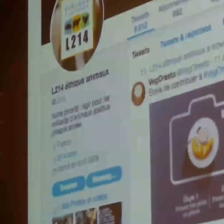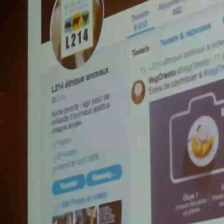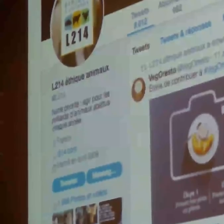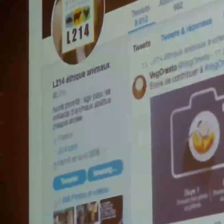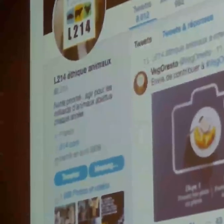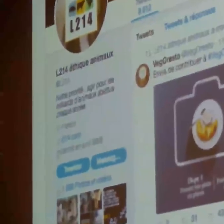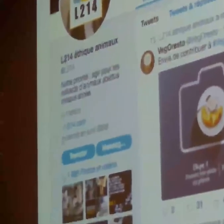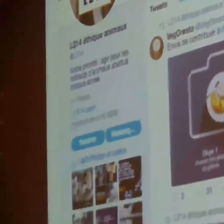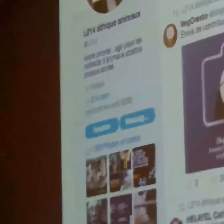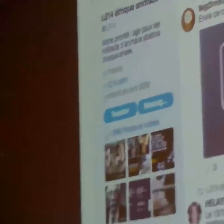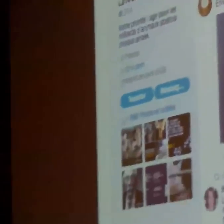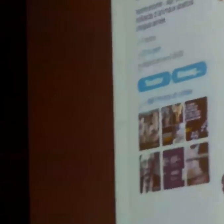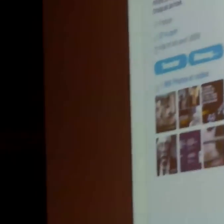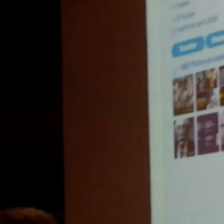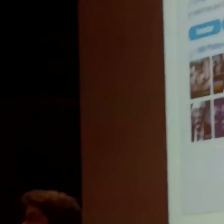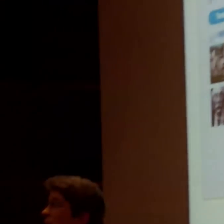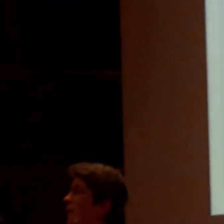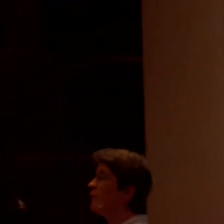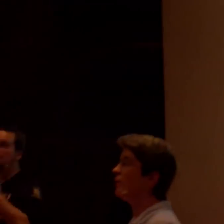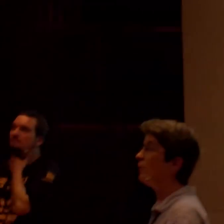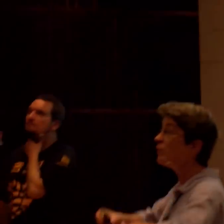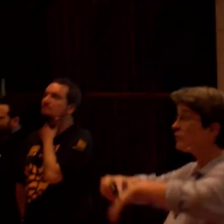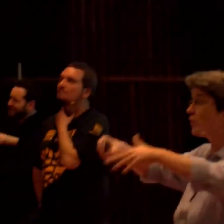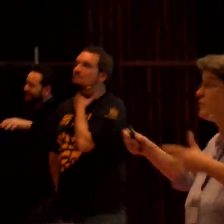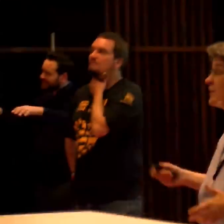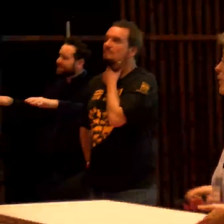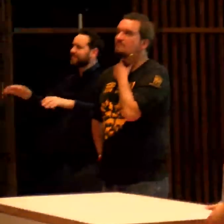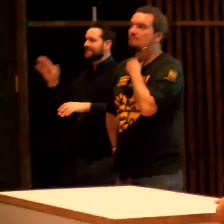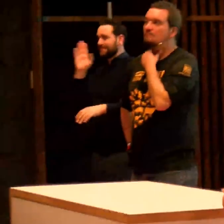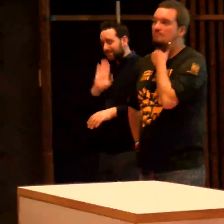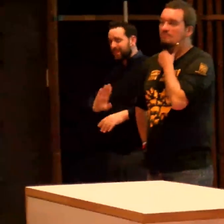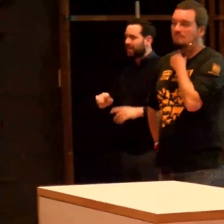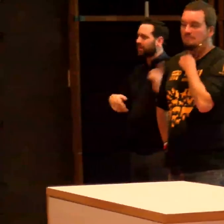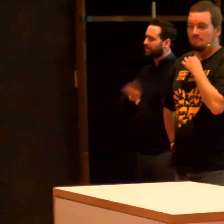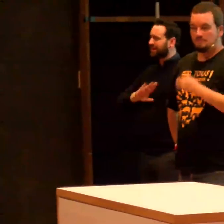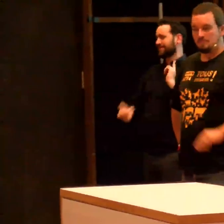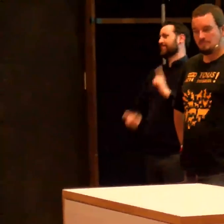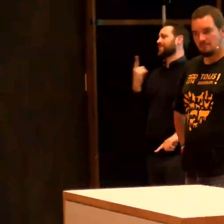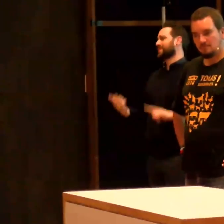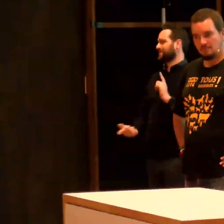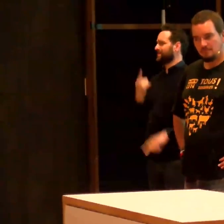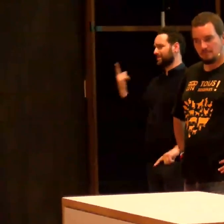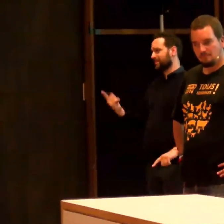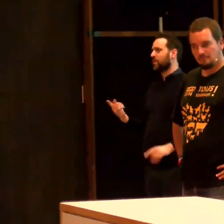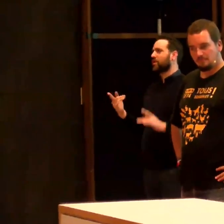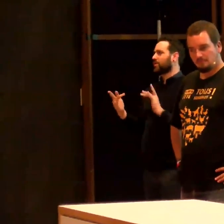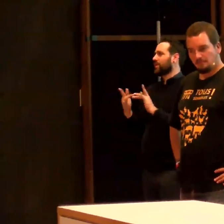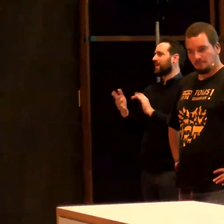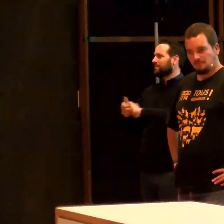est intéressante, elle est sérieuse, et transmettre à tous vos contacts. On a